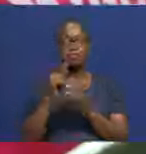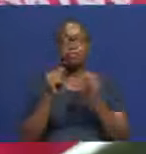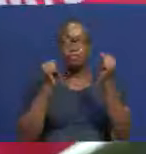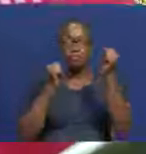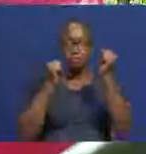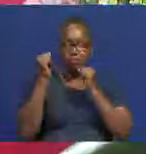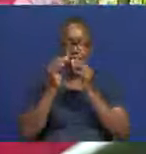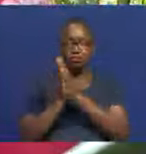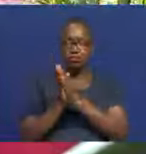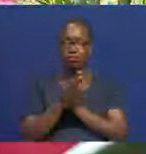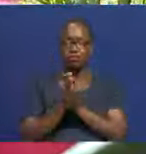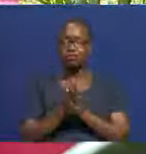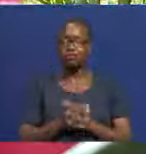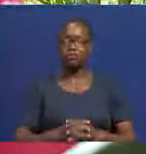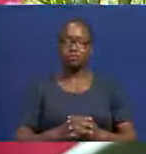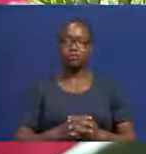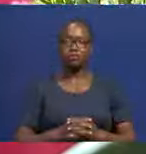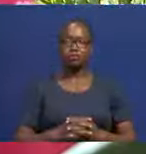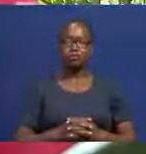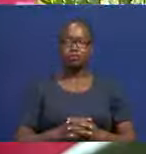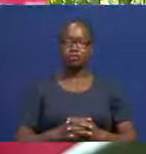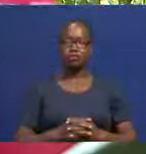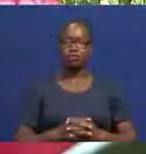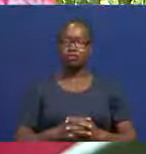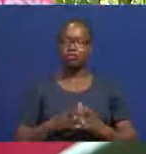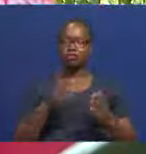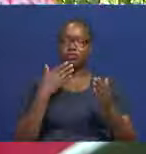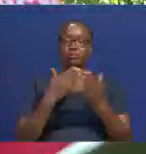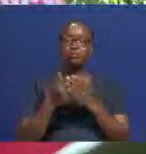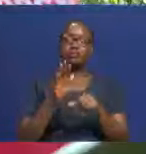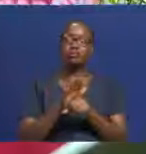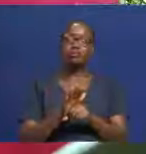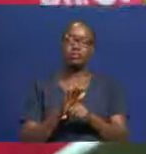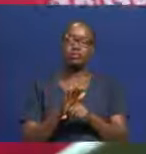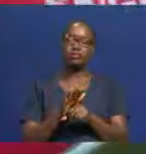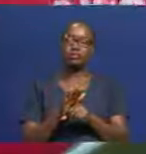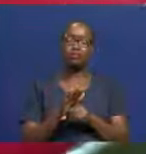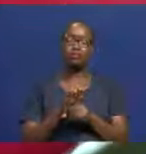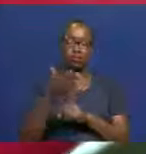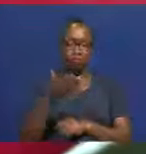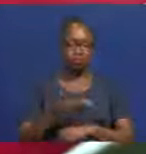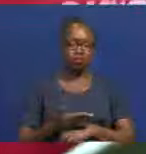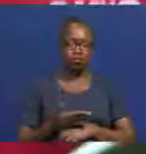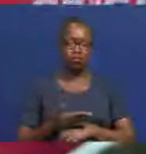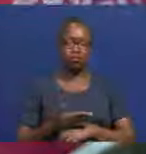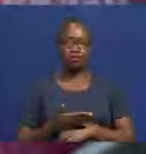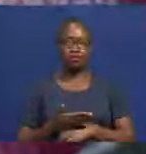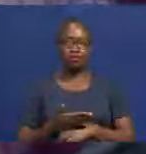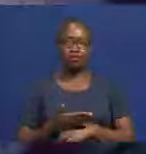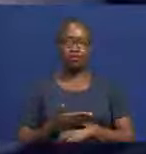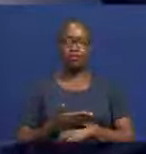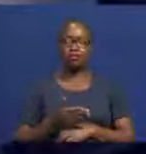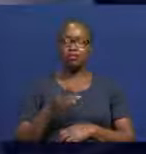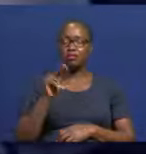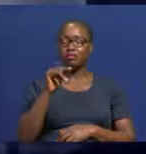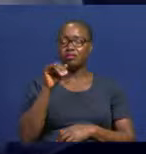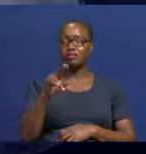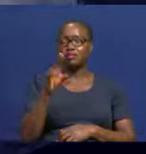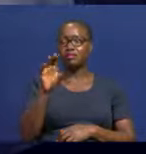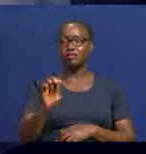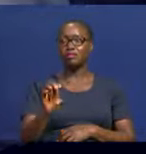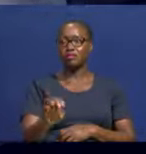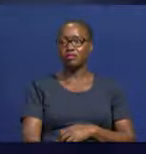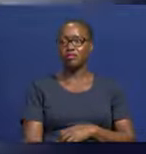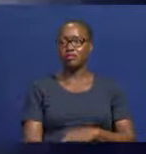tales. Zako, nashukuru sana bwana Tengo. Shukrani sana. Asante sana. Nakaribishwa. Asante. I'm Ben Troy Njua.